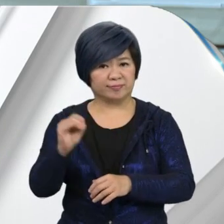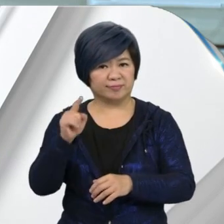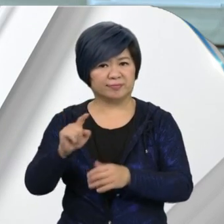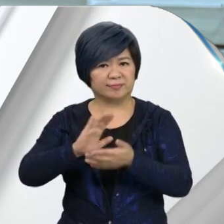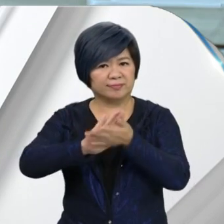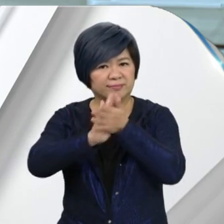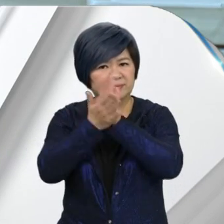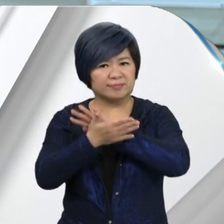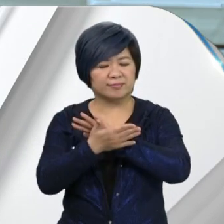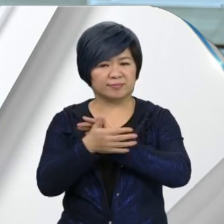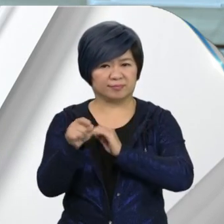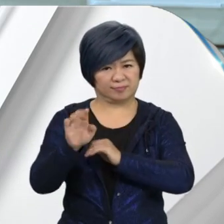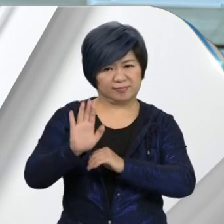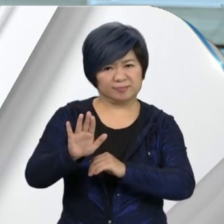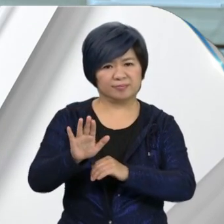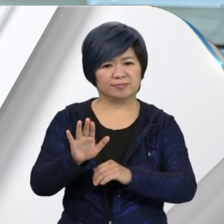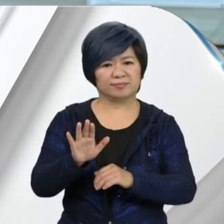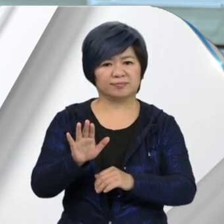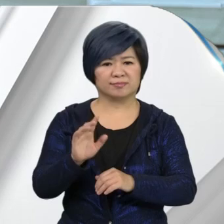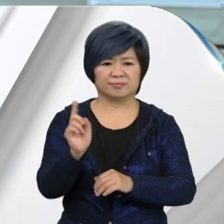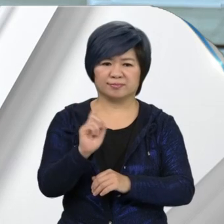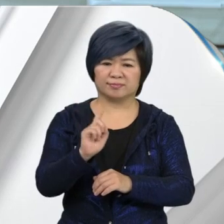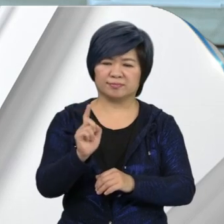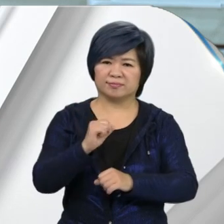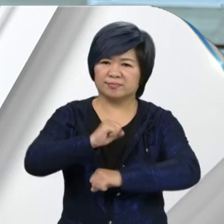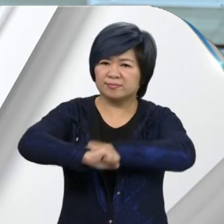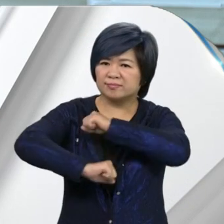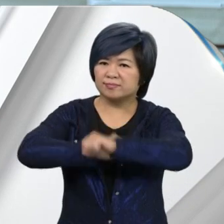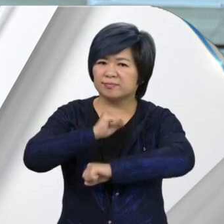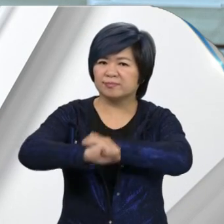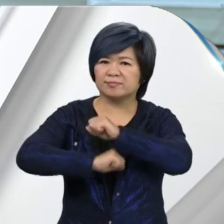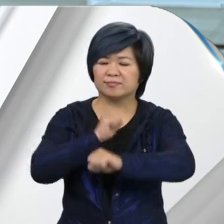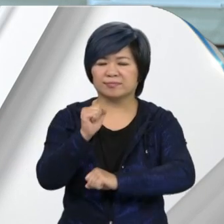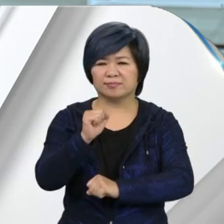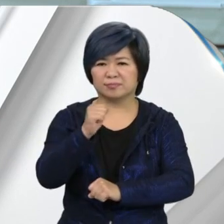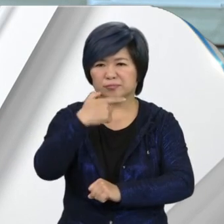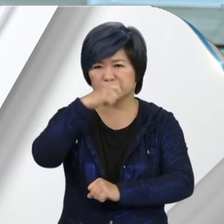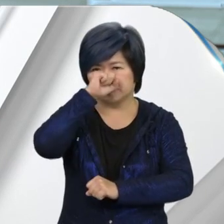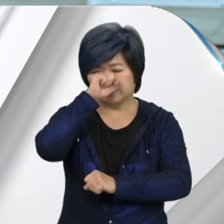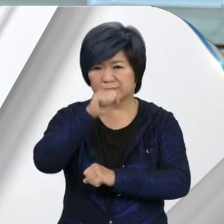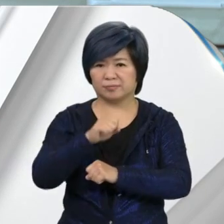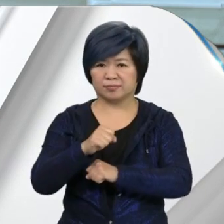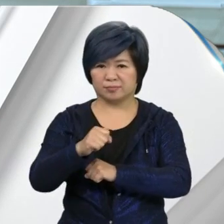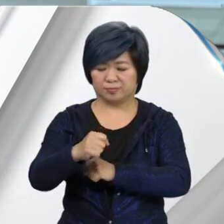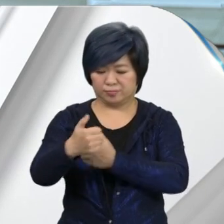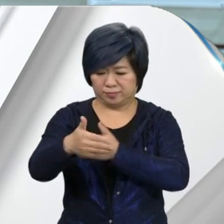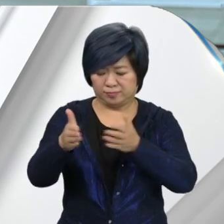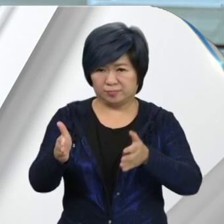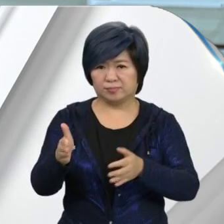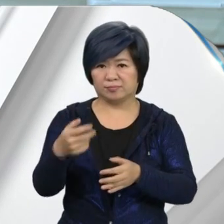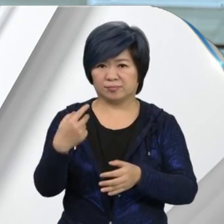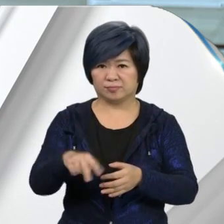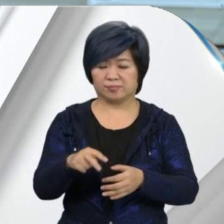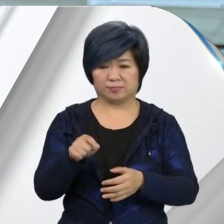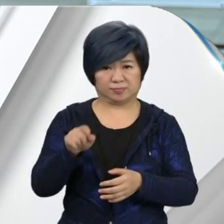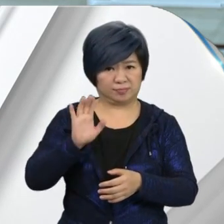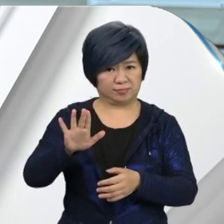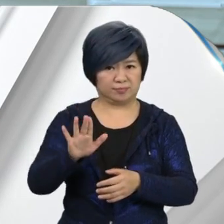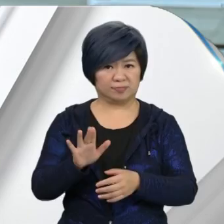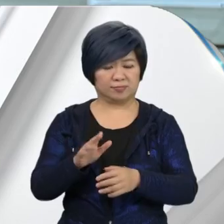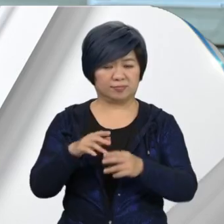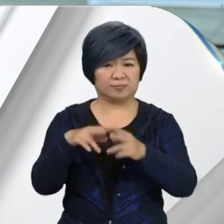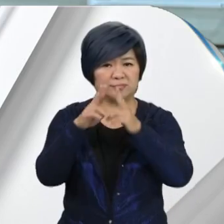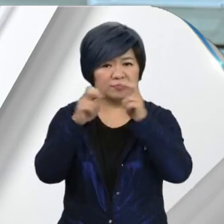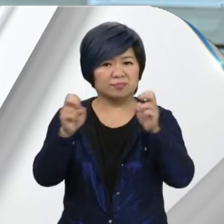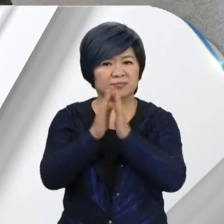变成我们当地的一个活动的一个很好的一个空间以外，那也是我们当地的一个信仰的